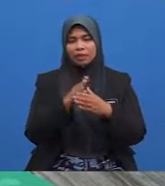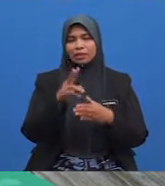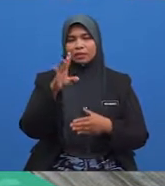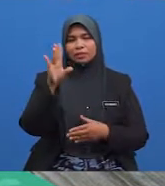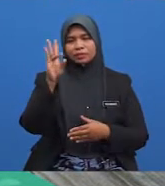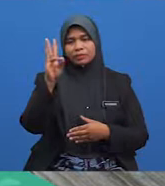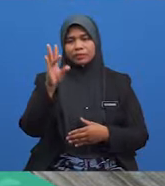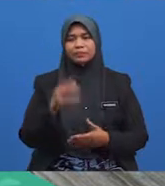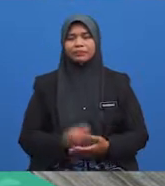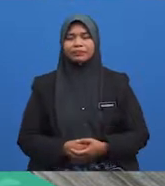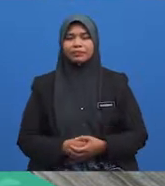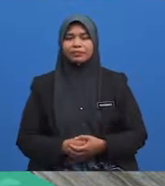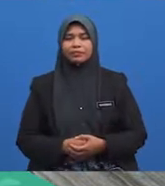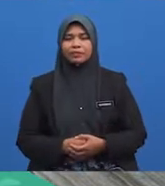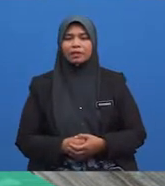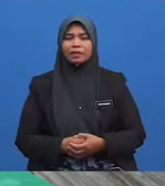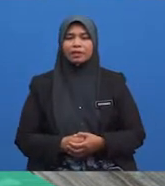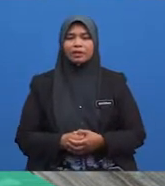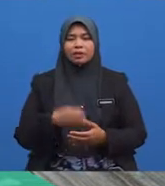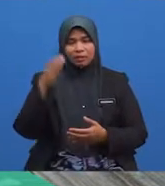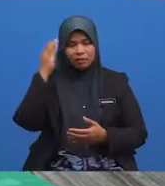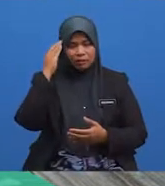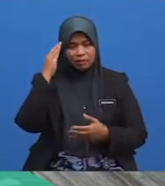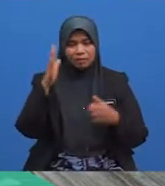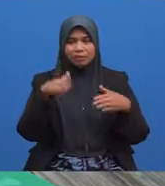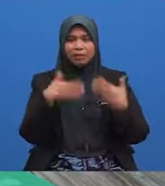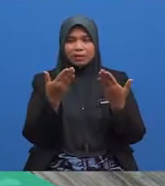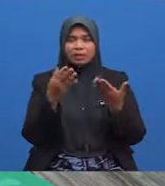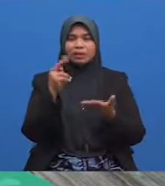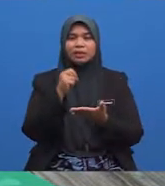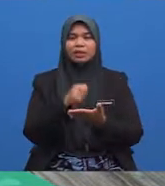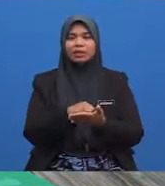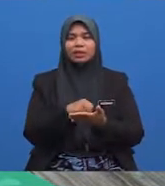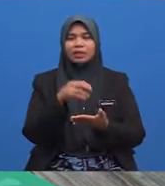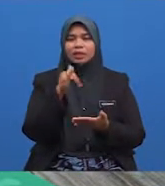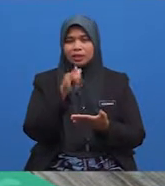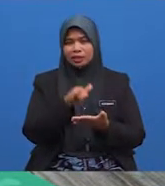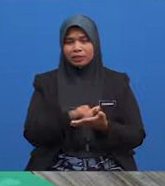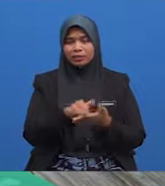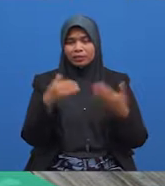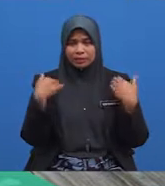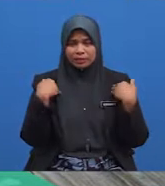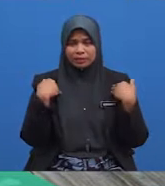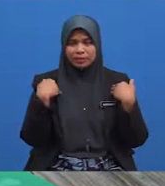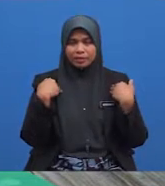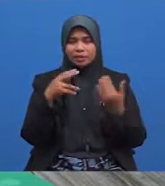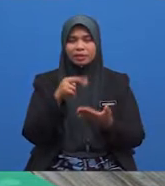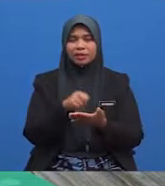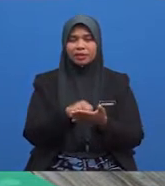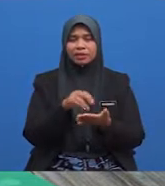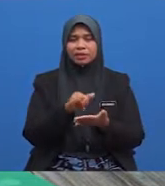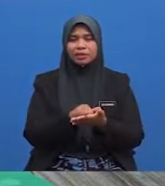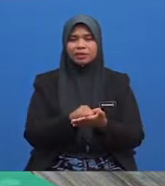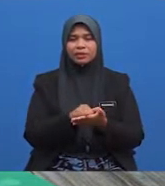Tahukah murid-murid bagaimana nilai pi itu wujud? Nilai pi telah ditemui